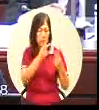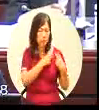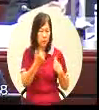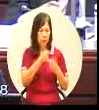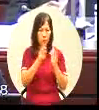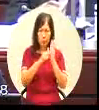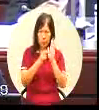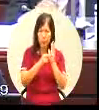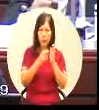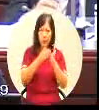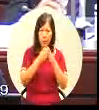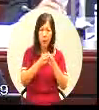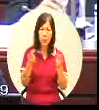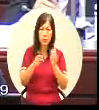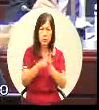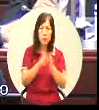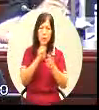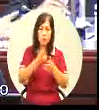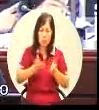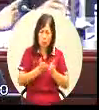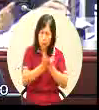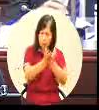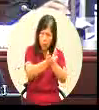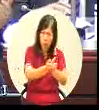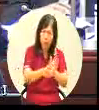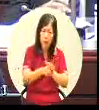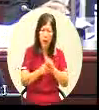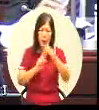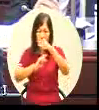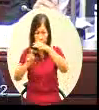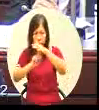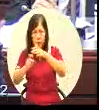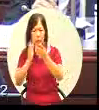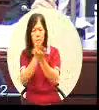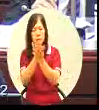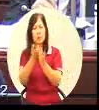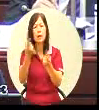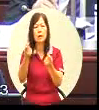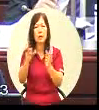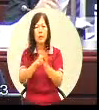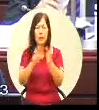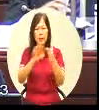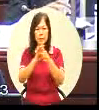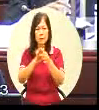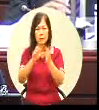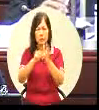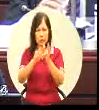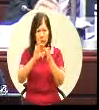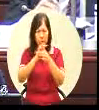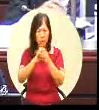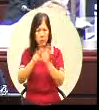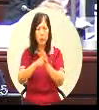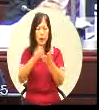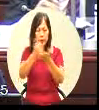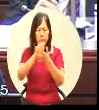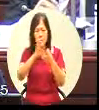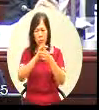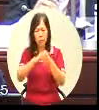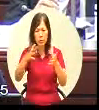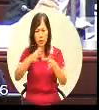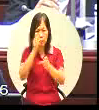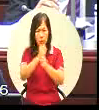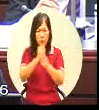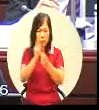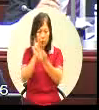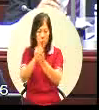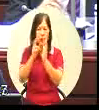说明，包括你说那个渡轮，包括国道十号等等，时间的关系，我就请相关同仁再跟蔡议